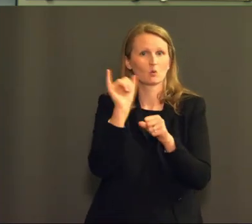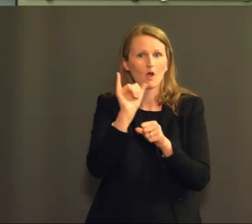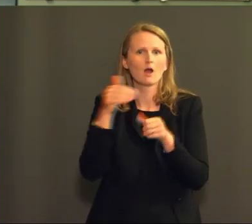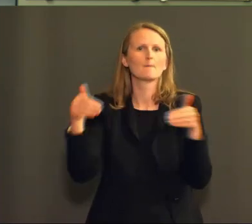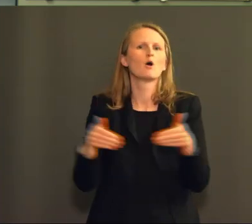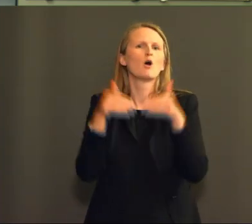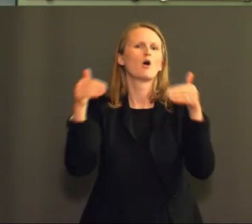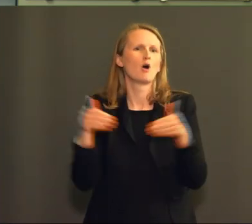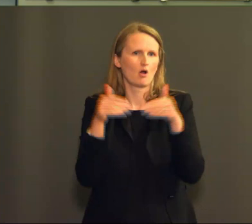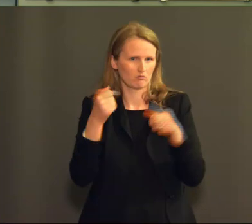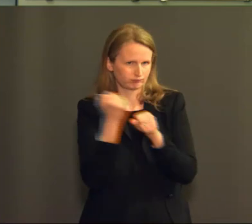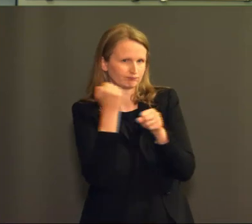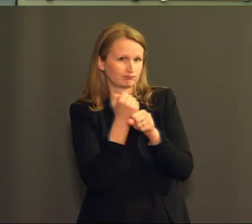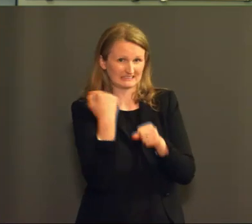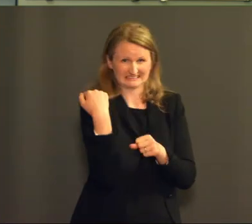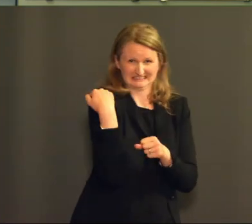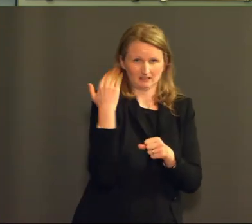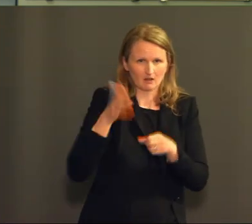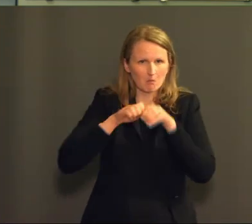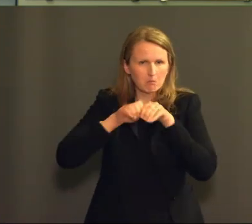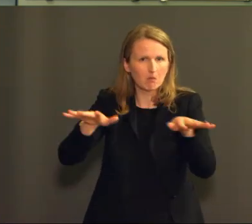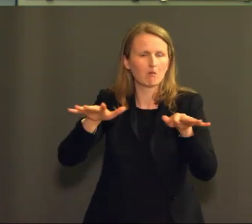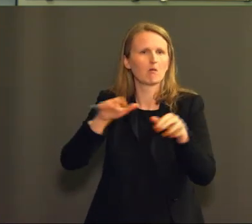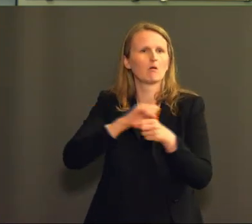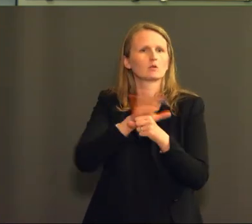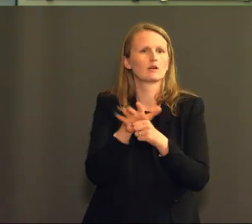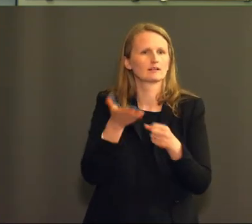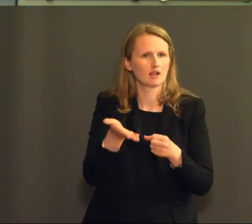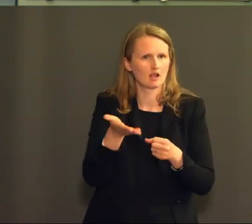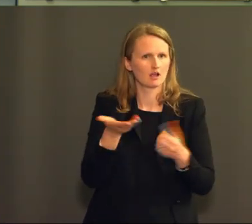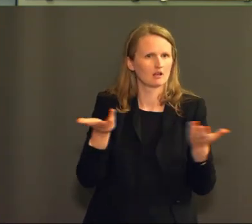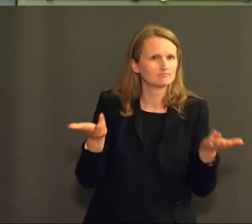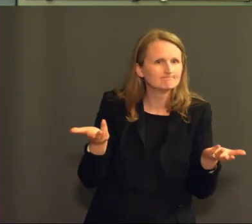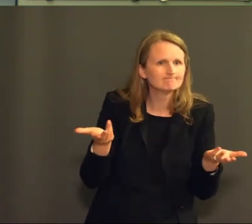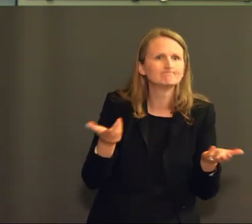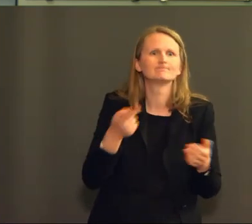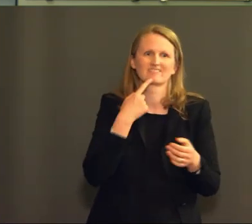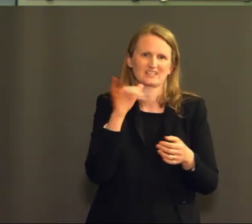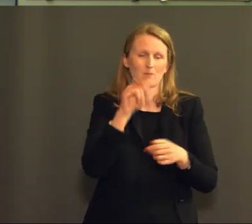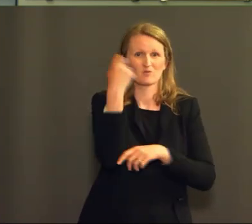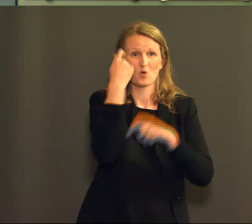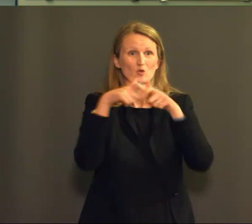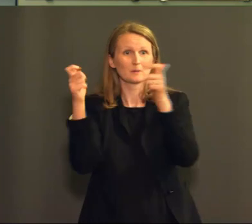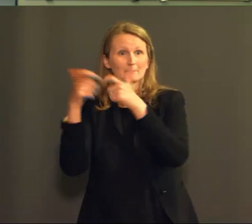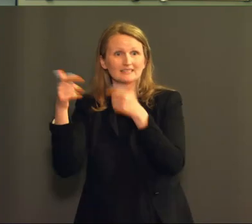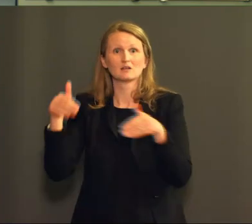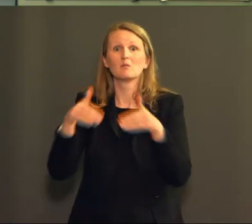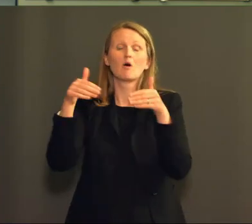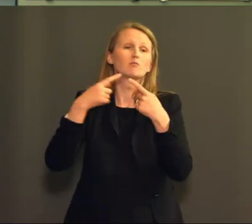les activités incluent les ventes en gros ou au détail, sont également impactés. Il serait